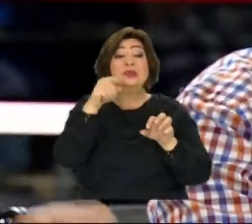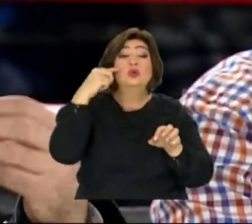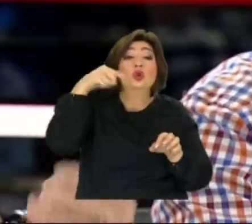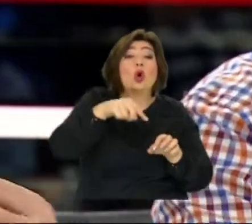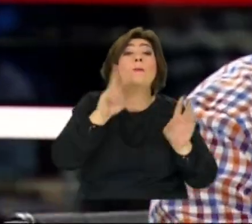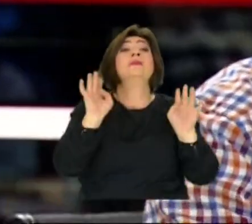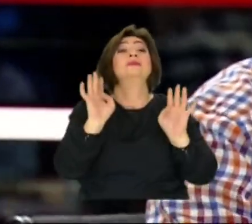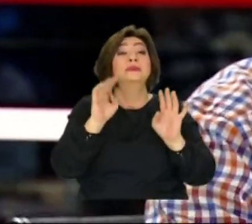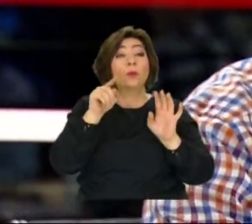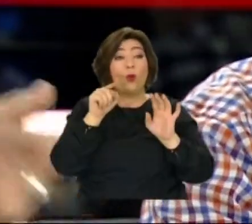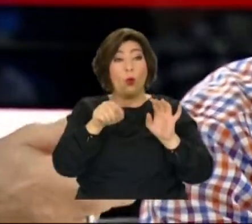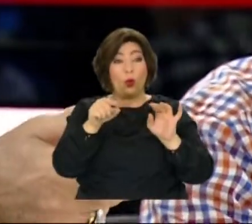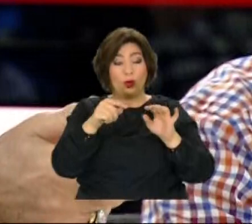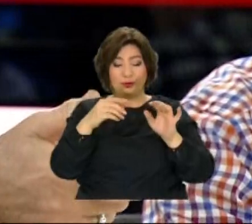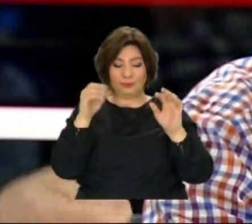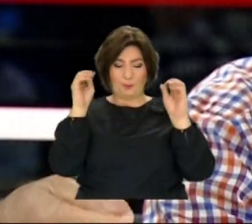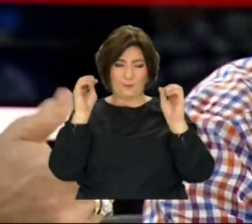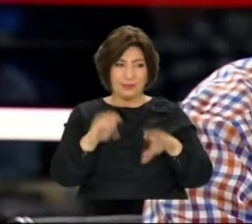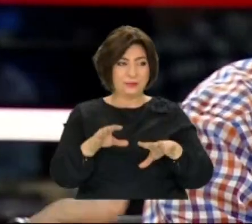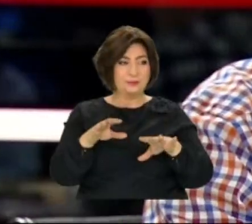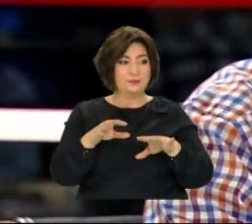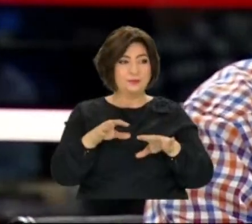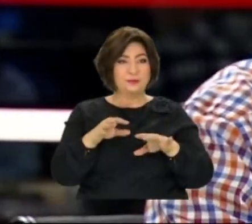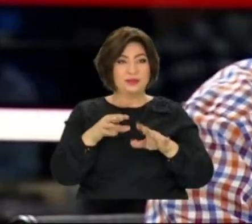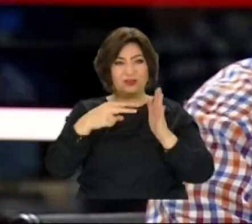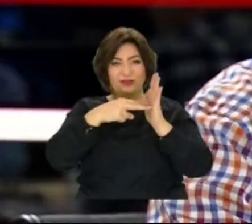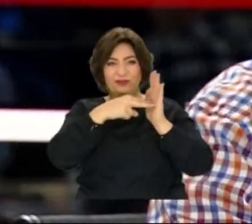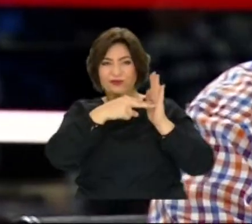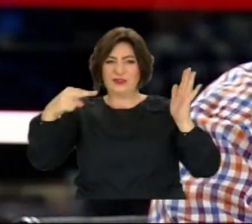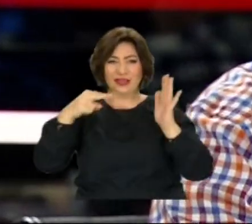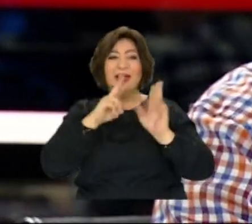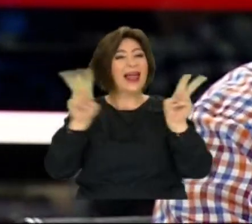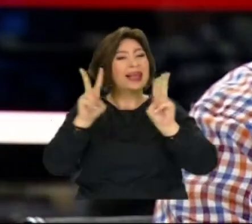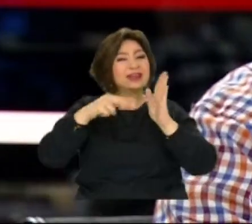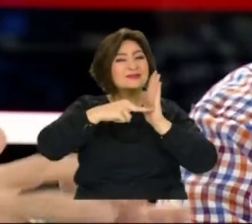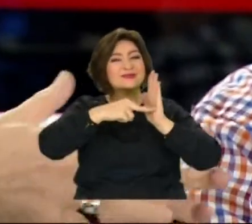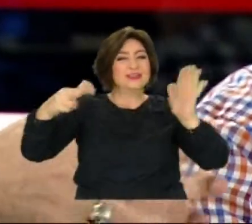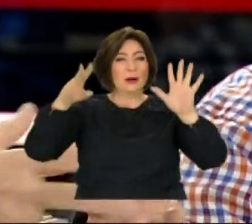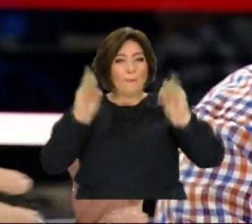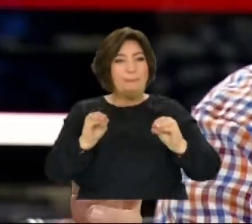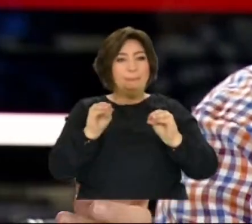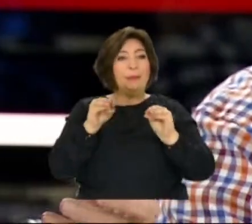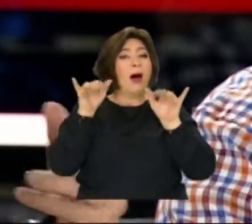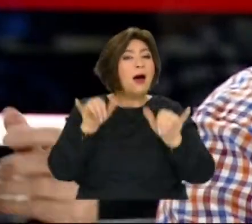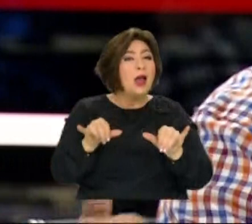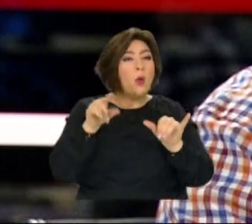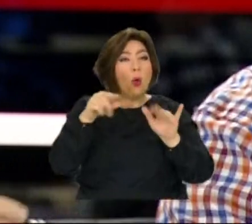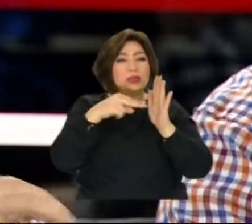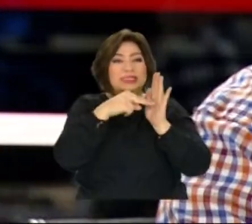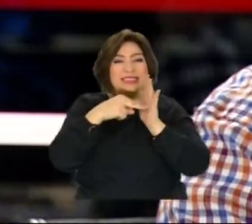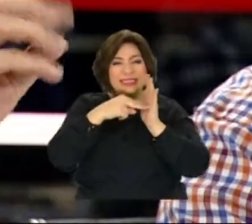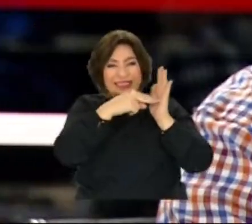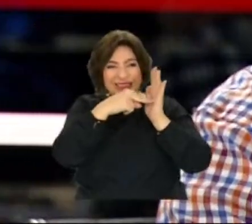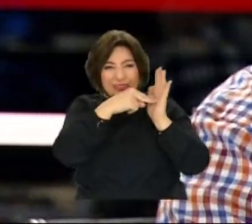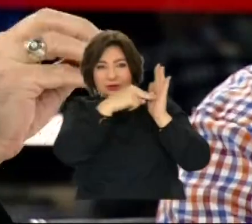o şeyin terk etmesi. Diyelim şeye bastık, fişi çektik elektrikten. Tamam. O elektriğin çekilme anı.